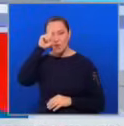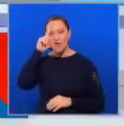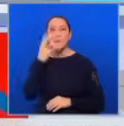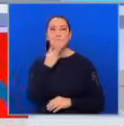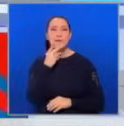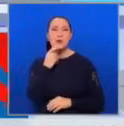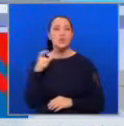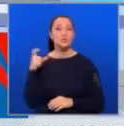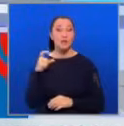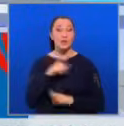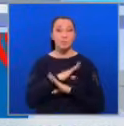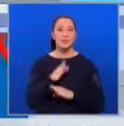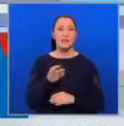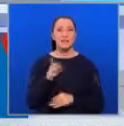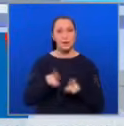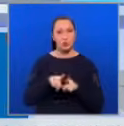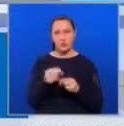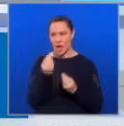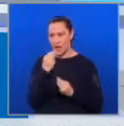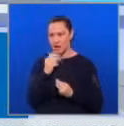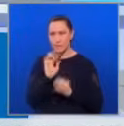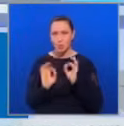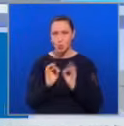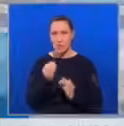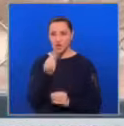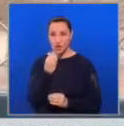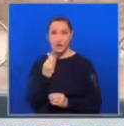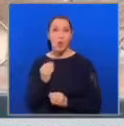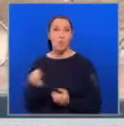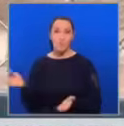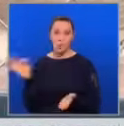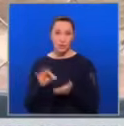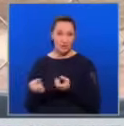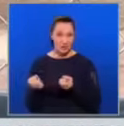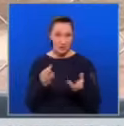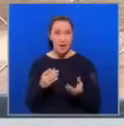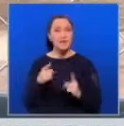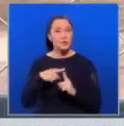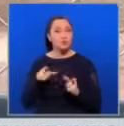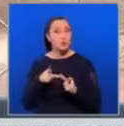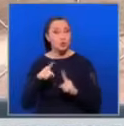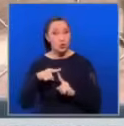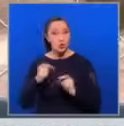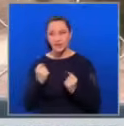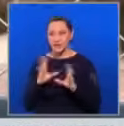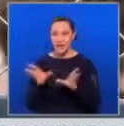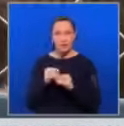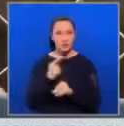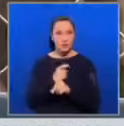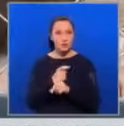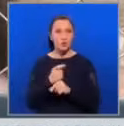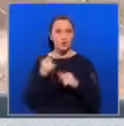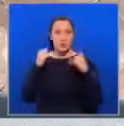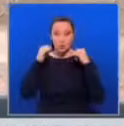починали след като са яли неподходяща храна подхвърлена от посетители тишо мишо и тошо живеят заедно в старозагорския